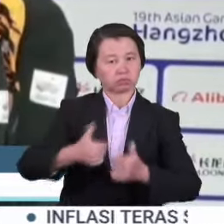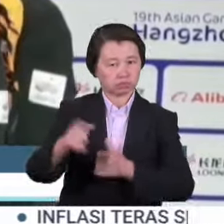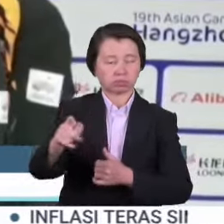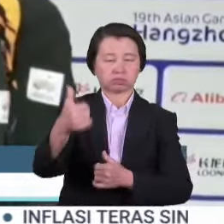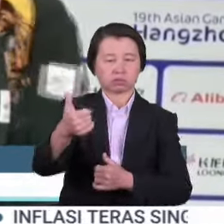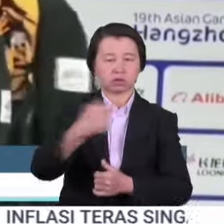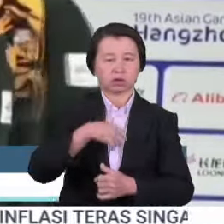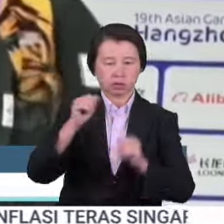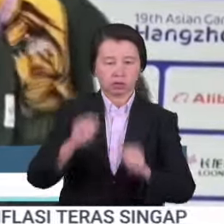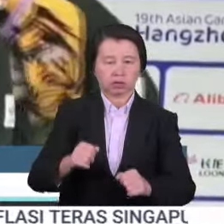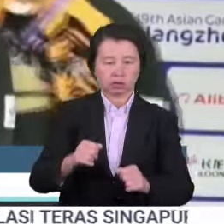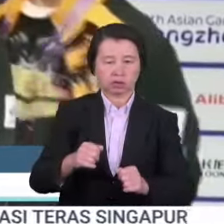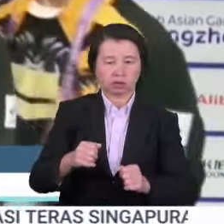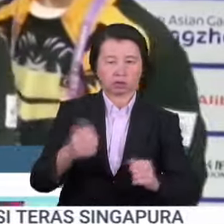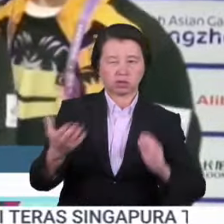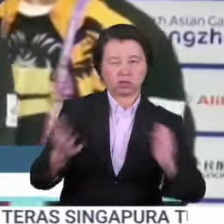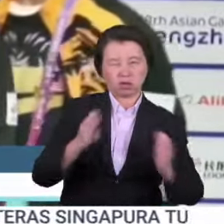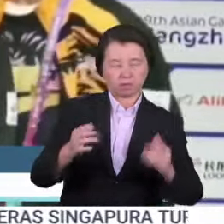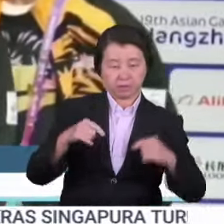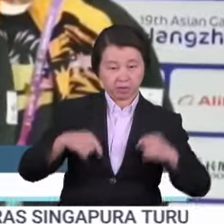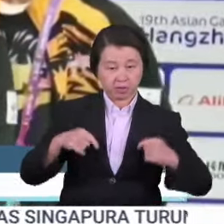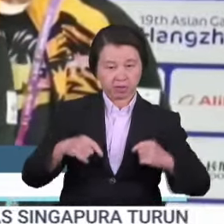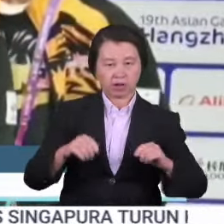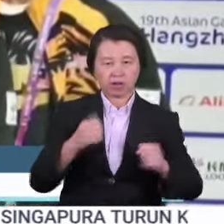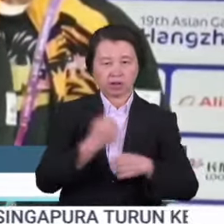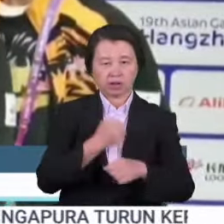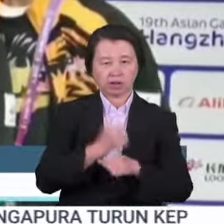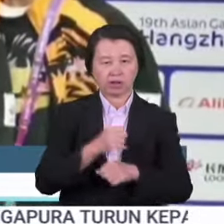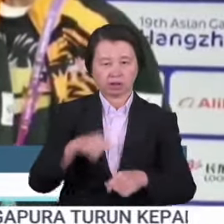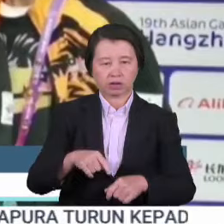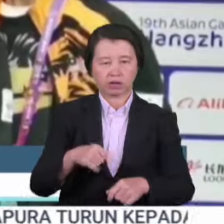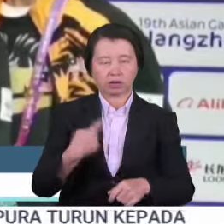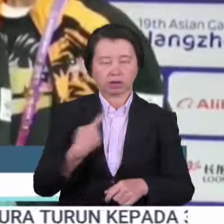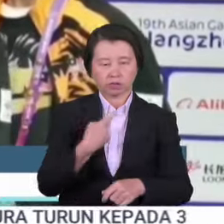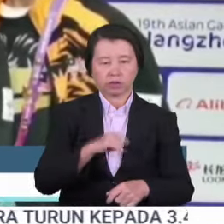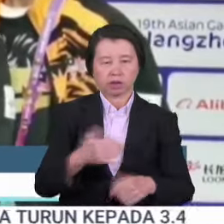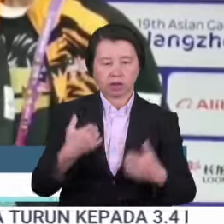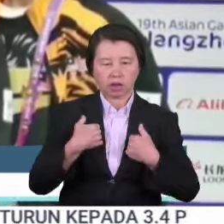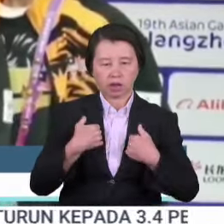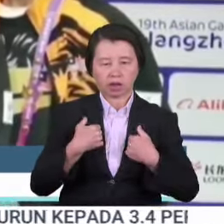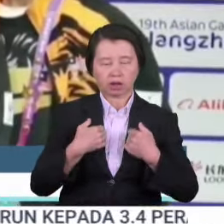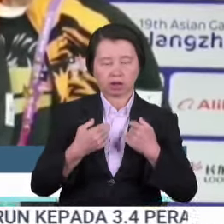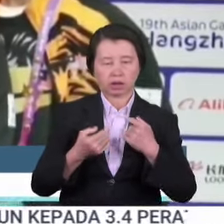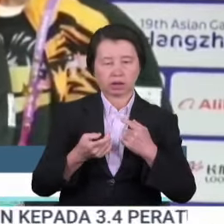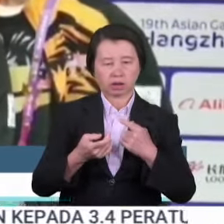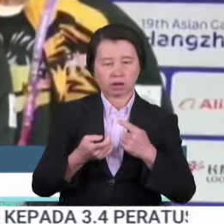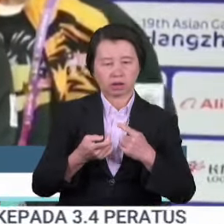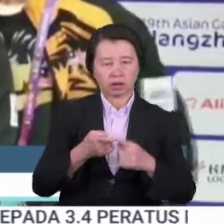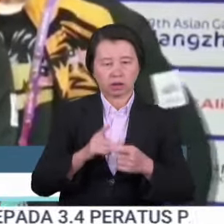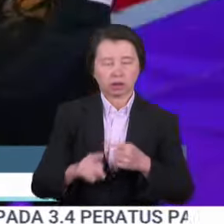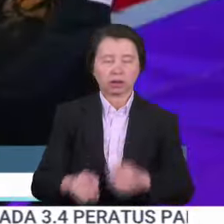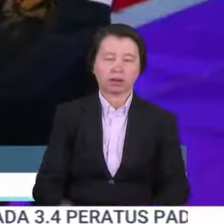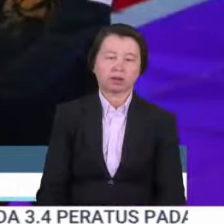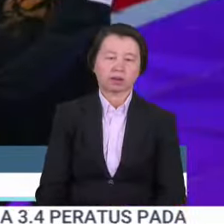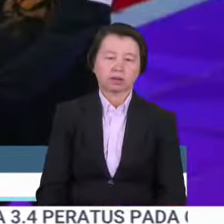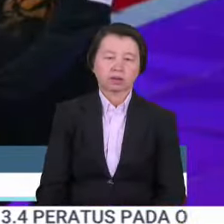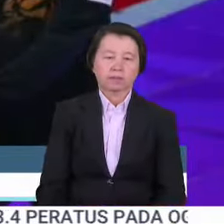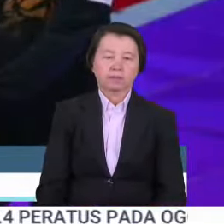And hopefully, we can give them some pressure and make the gap smaller. And we will have a chance, and hopefully, that's a miracle.